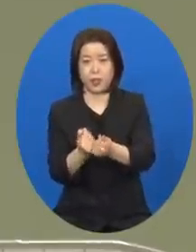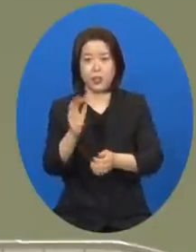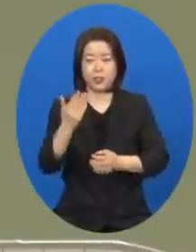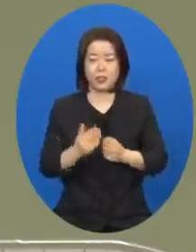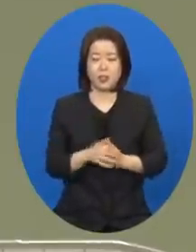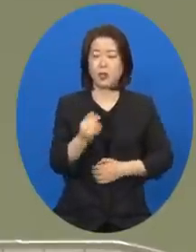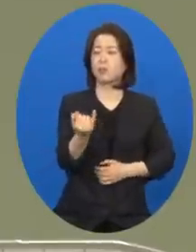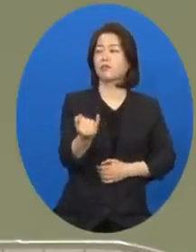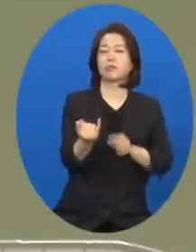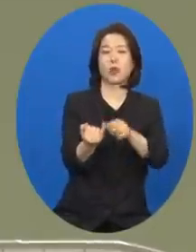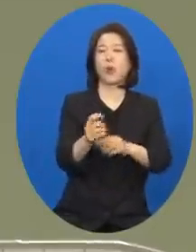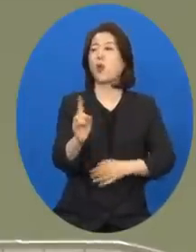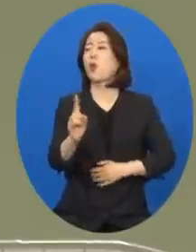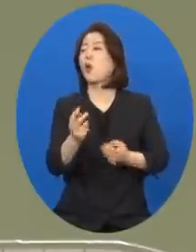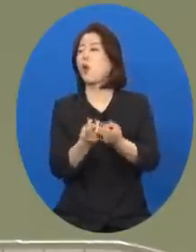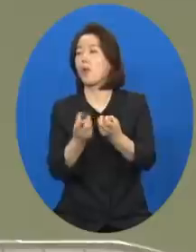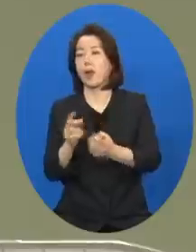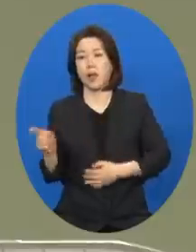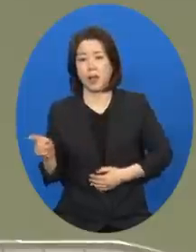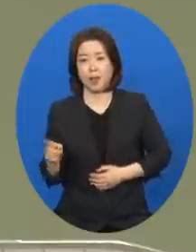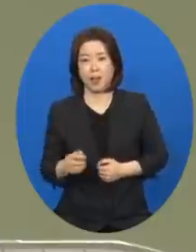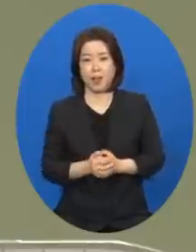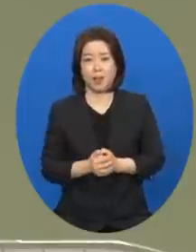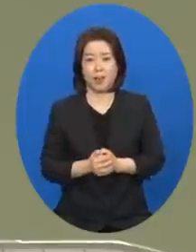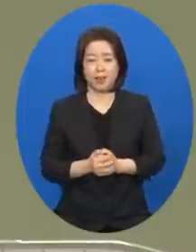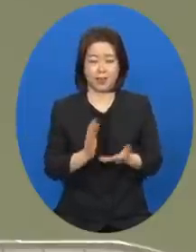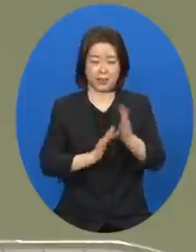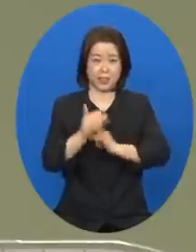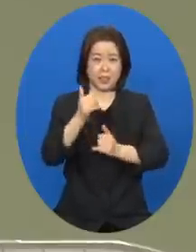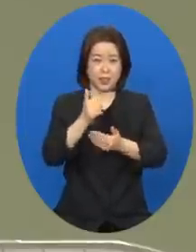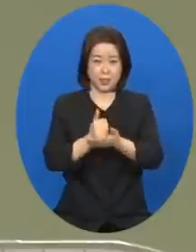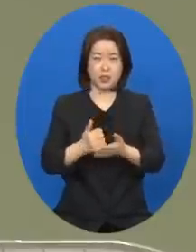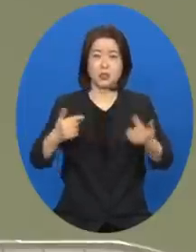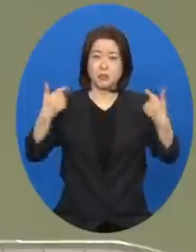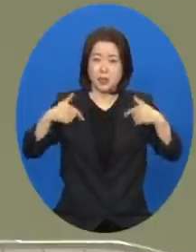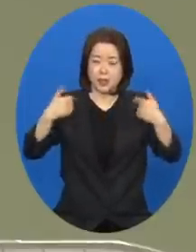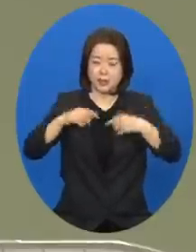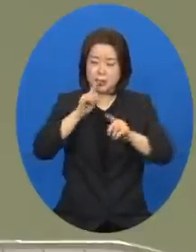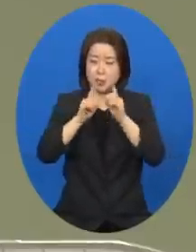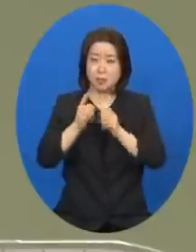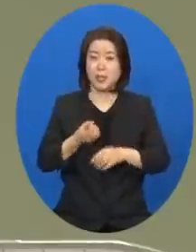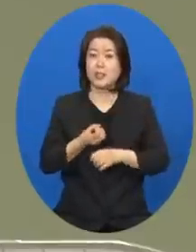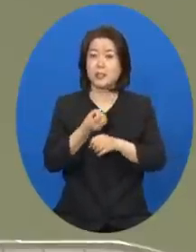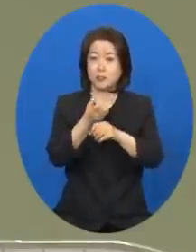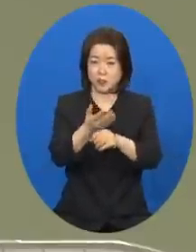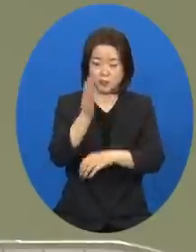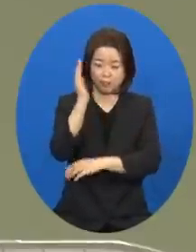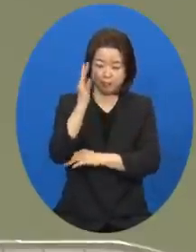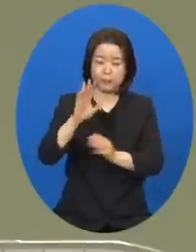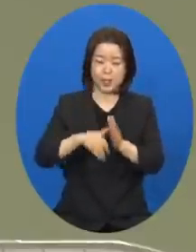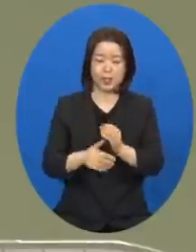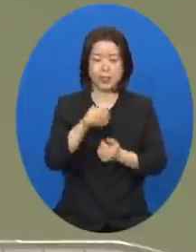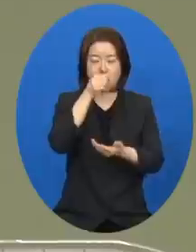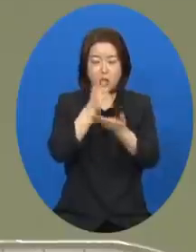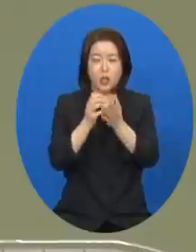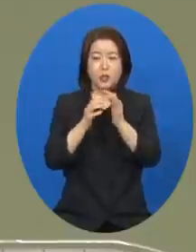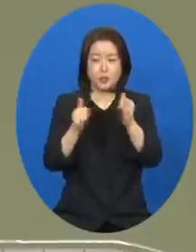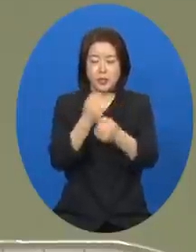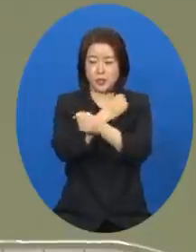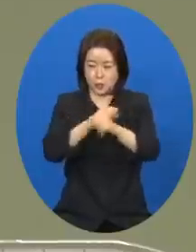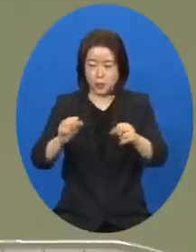어떻게 할 거냐? 예수님이 늘 말씀을 전할 때 죄인을 용서해라,